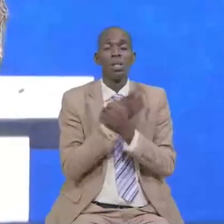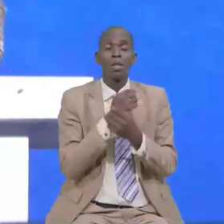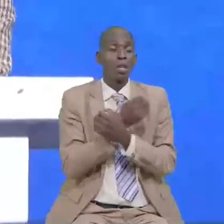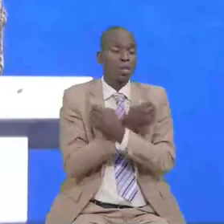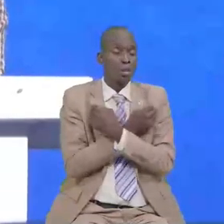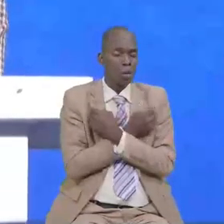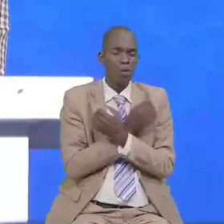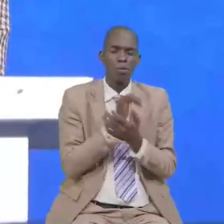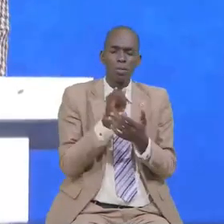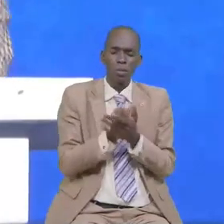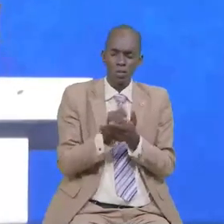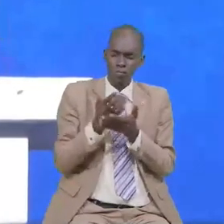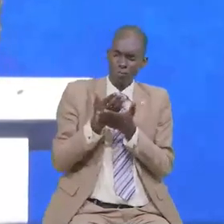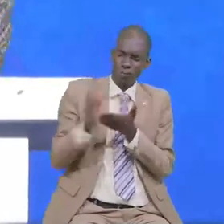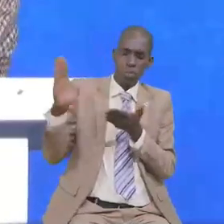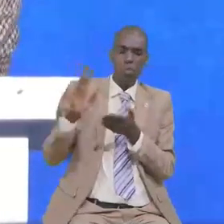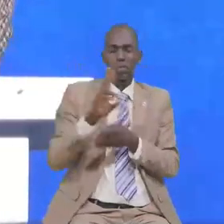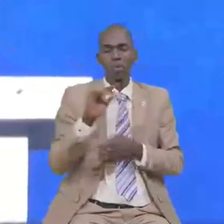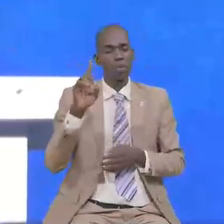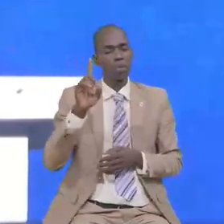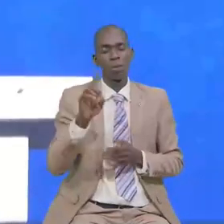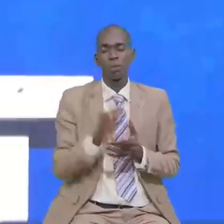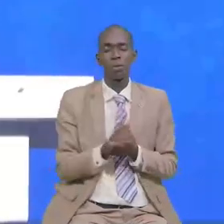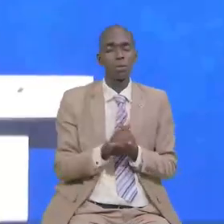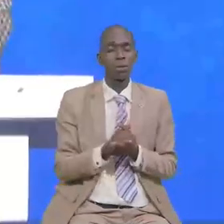L'amour qui ne rejette personne.